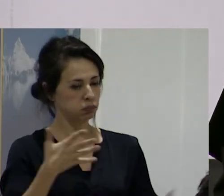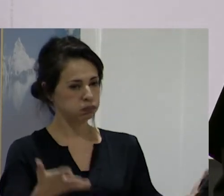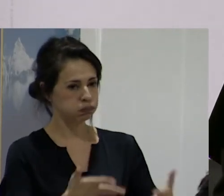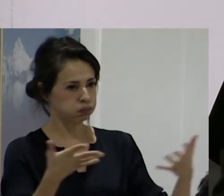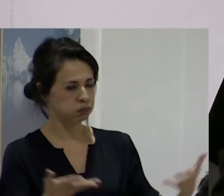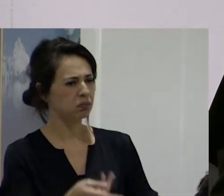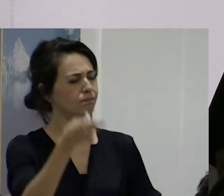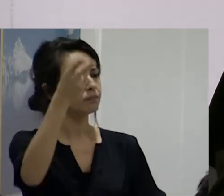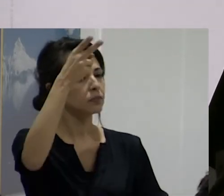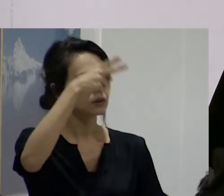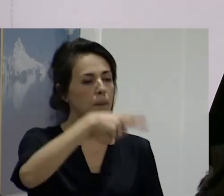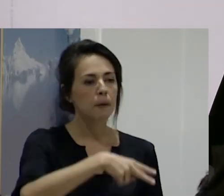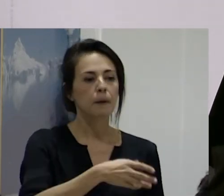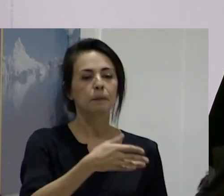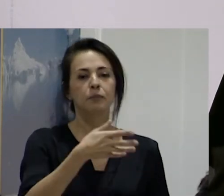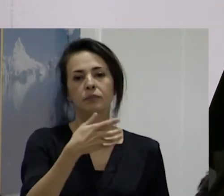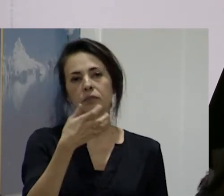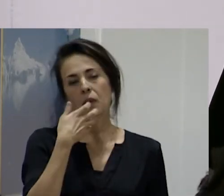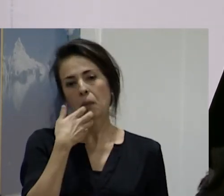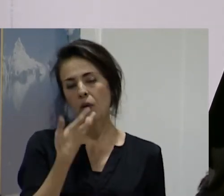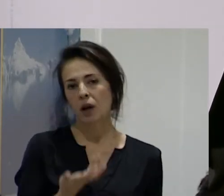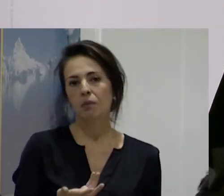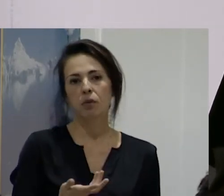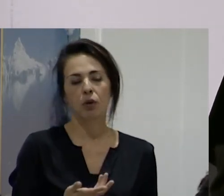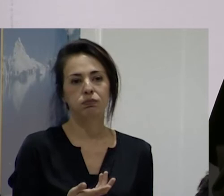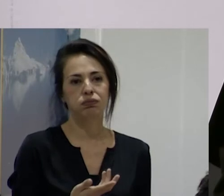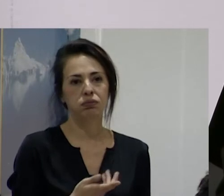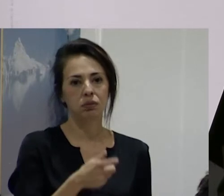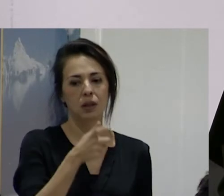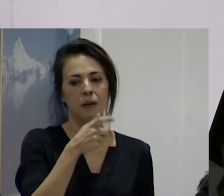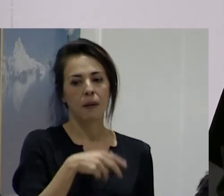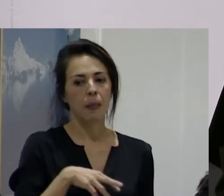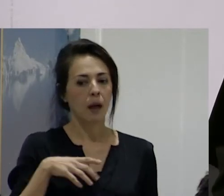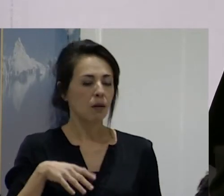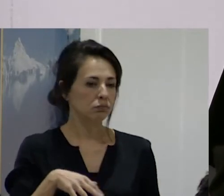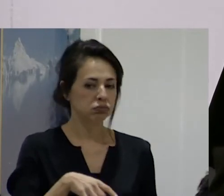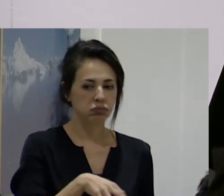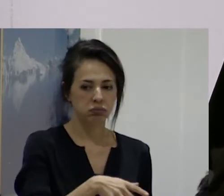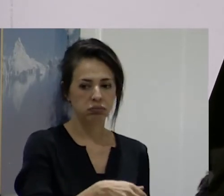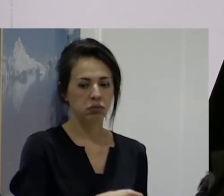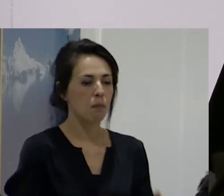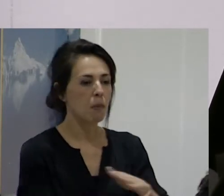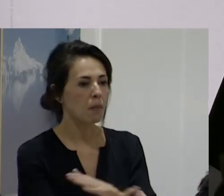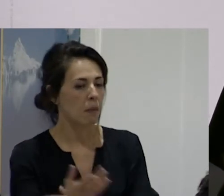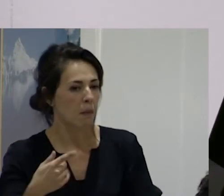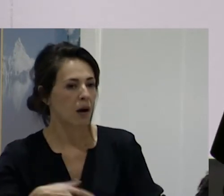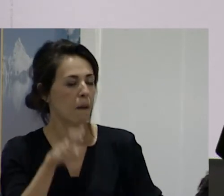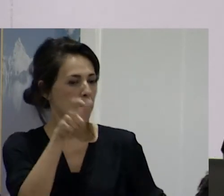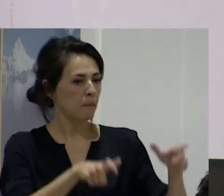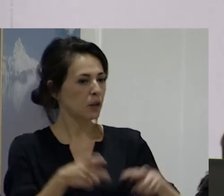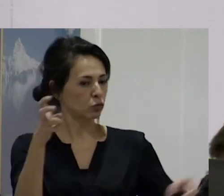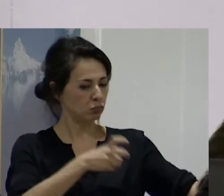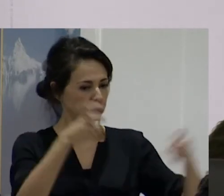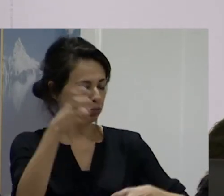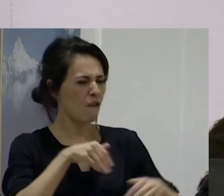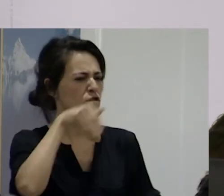una base de dades que permet i que permetrà a les noves generacions estudiar el nostre passat més recent per a poder contribuir